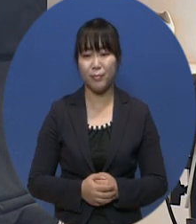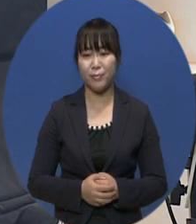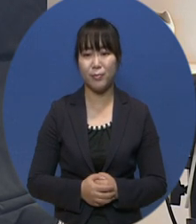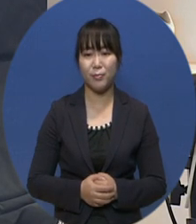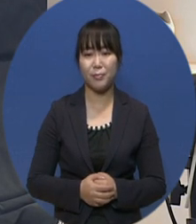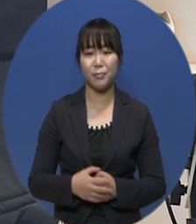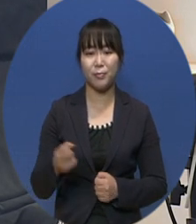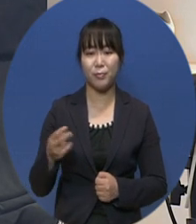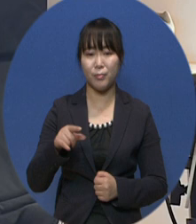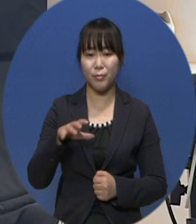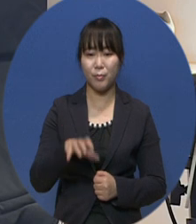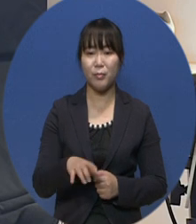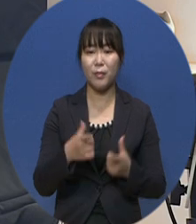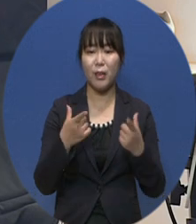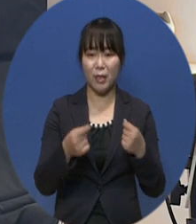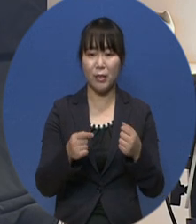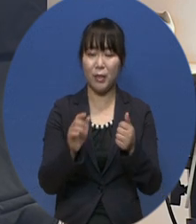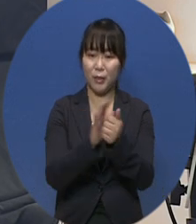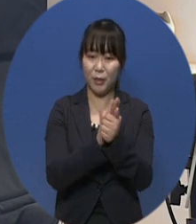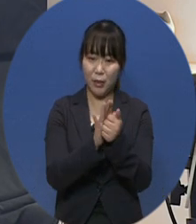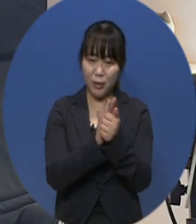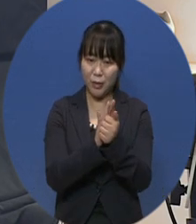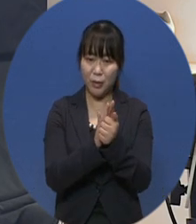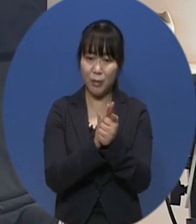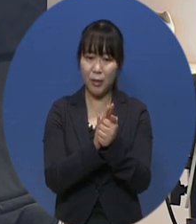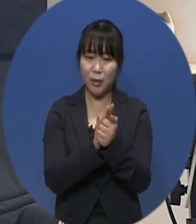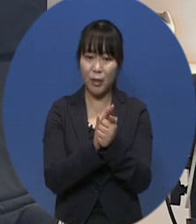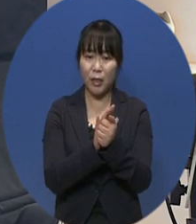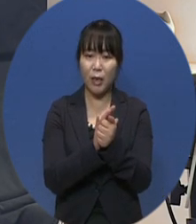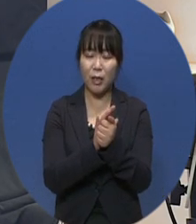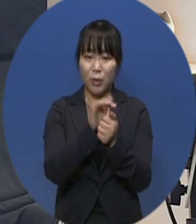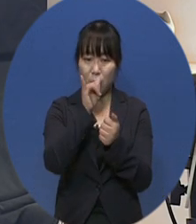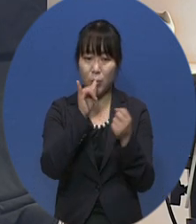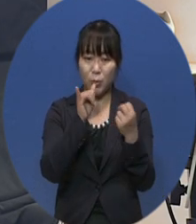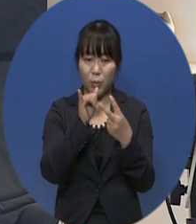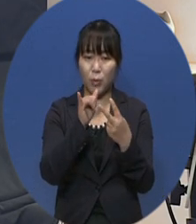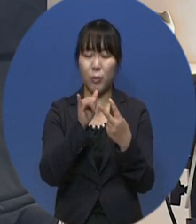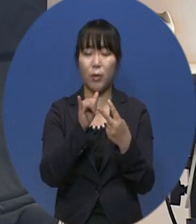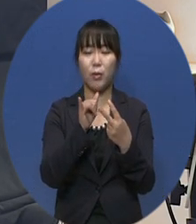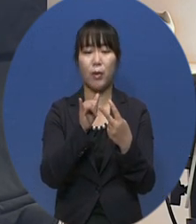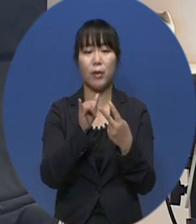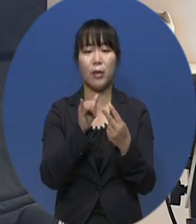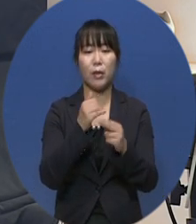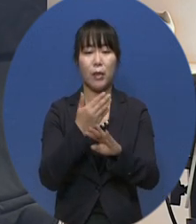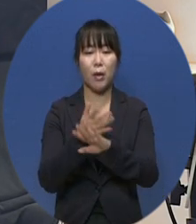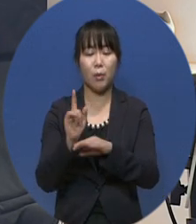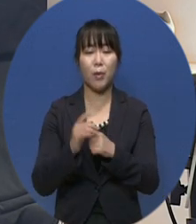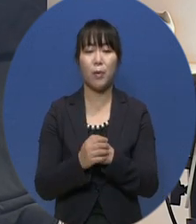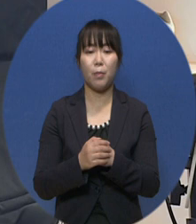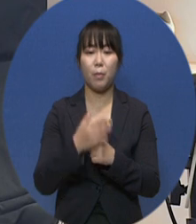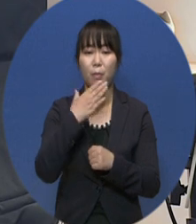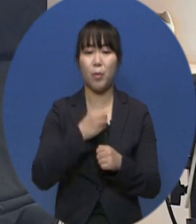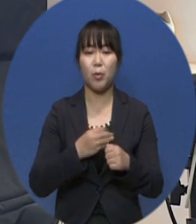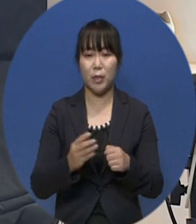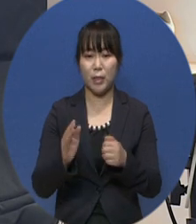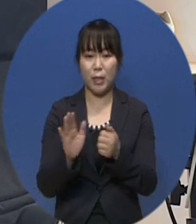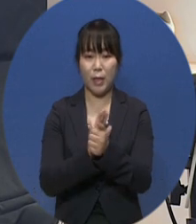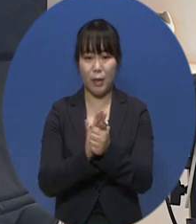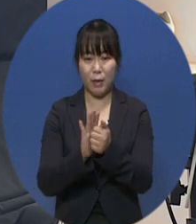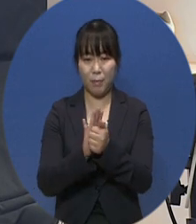이제 국립재활원에서 이제 그런 간호간병 그런 서비스가 있고요. 통합 네. 서비스가 있고 또 하나는 이제